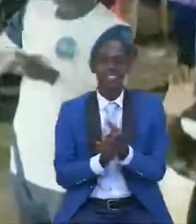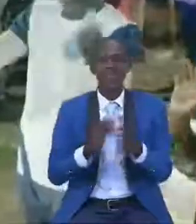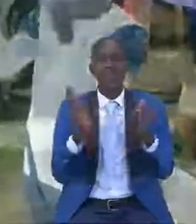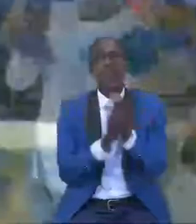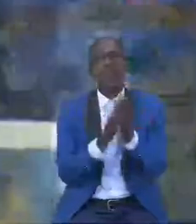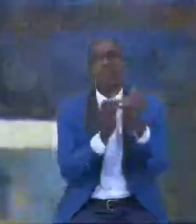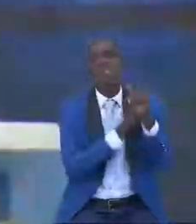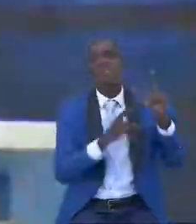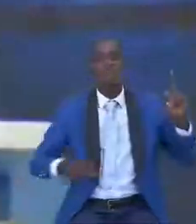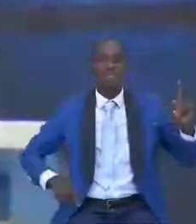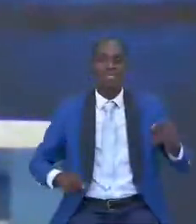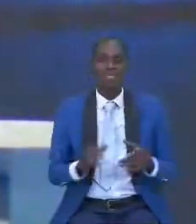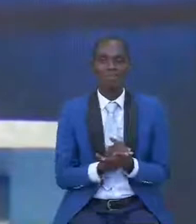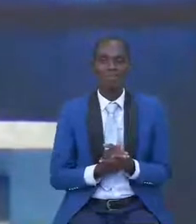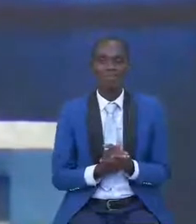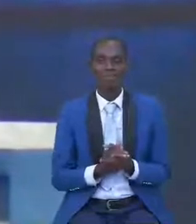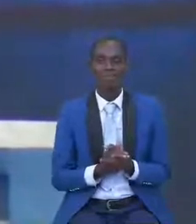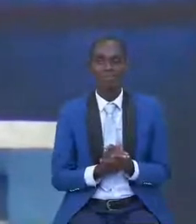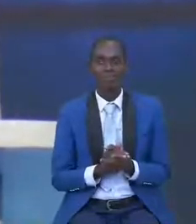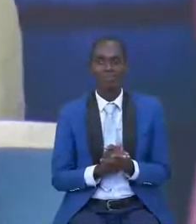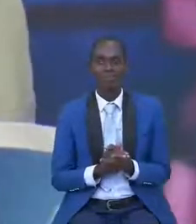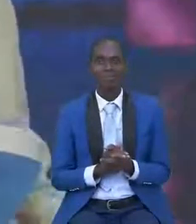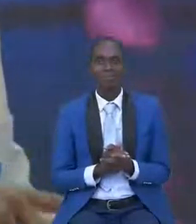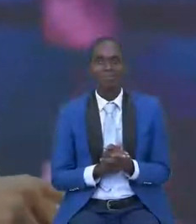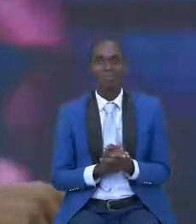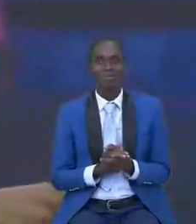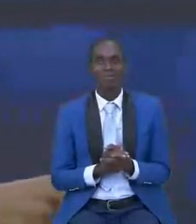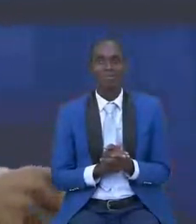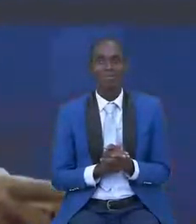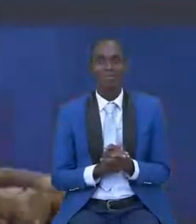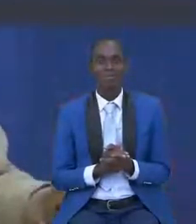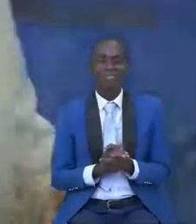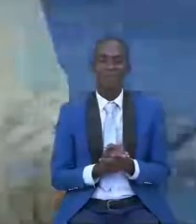Acclamez très fort le Seigneur. Gloire à Dieu.